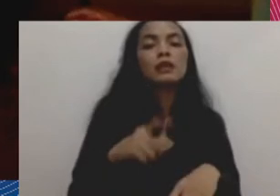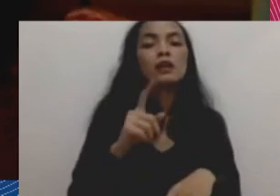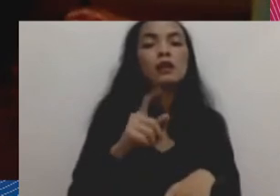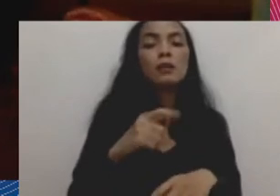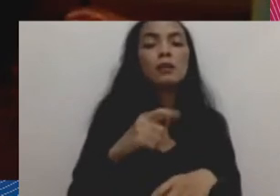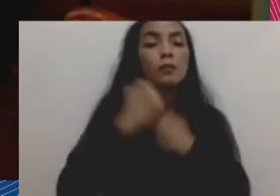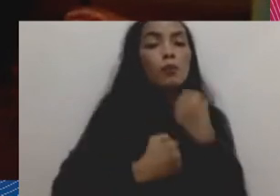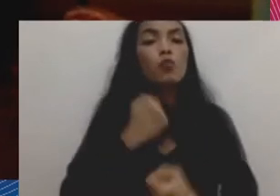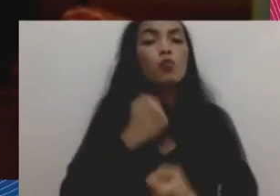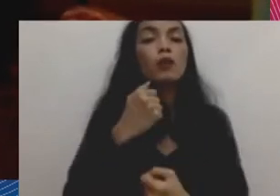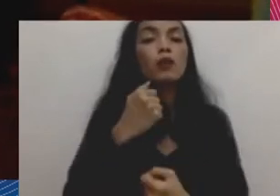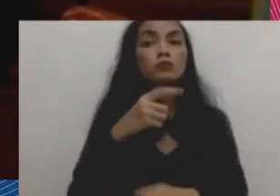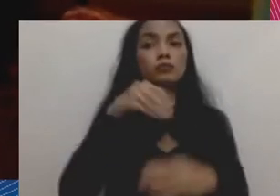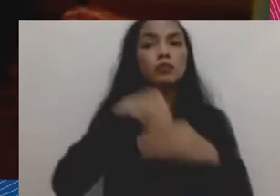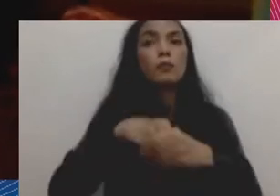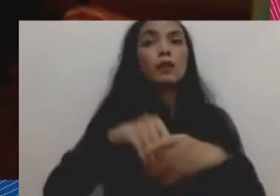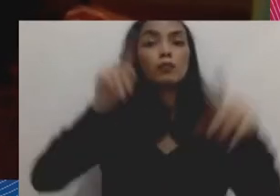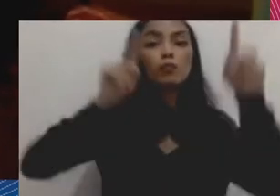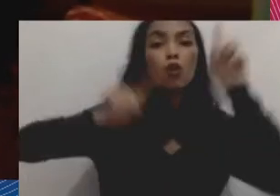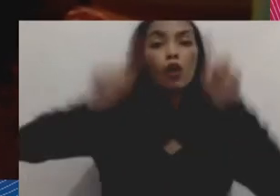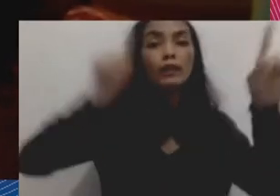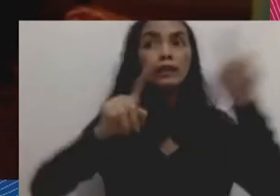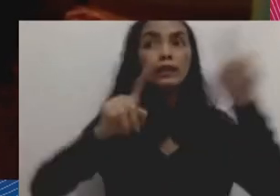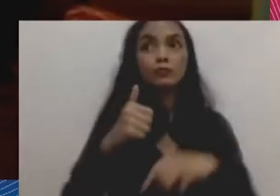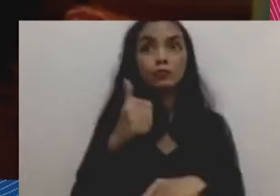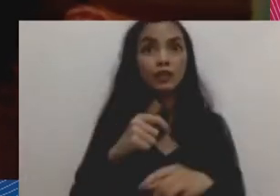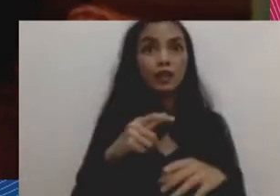mendapatkan tempat, mendapatkan kursi di